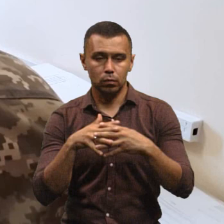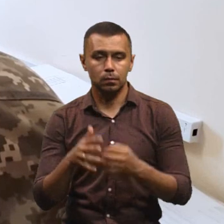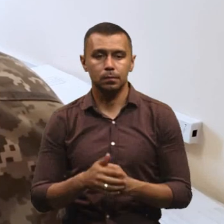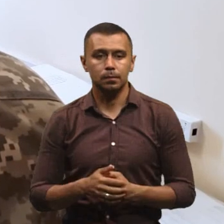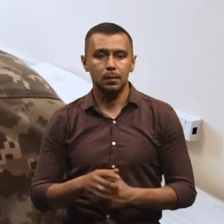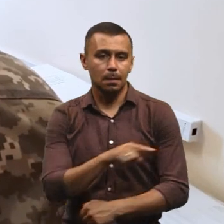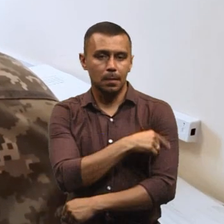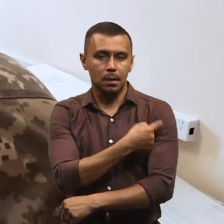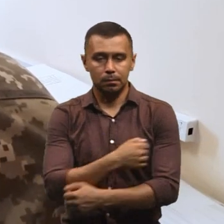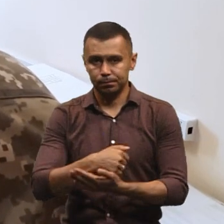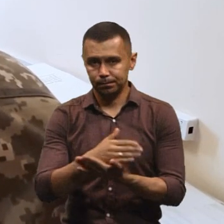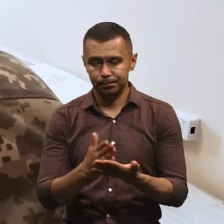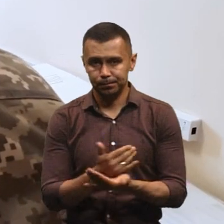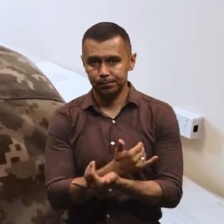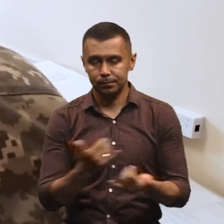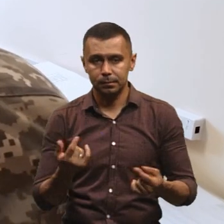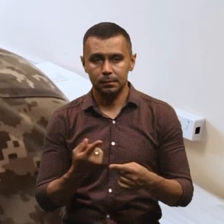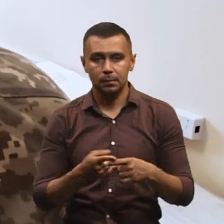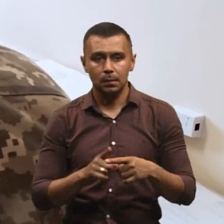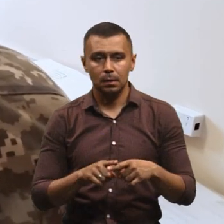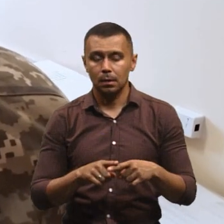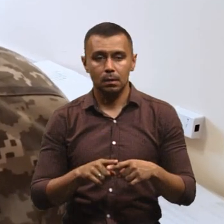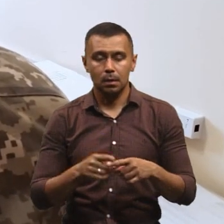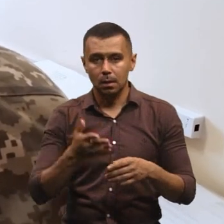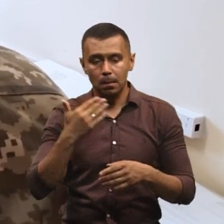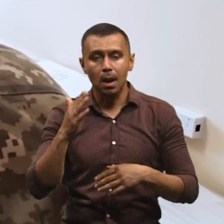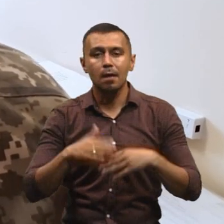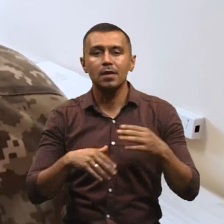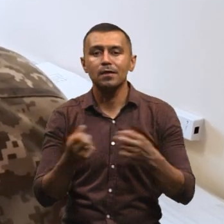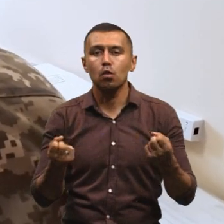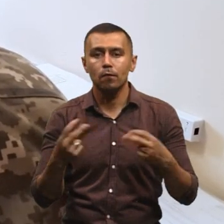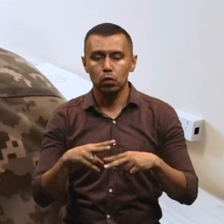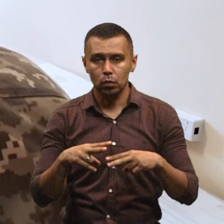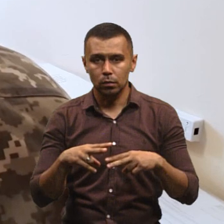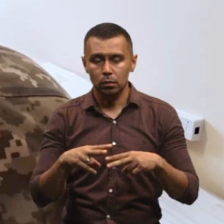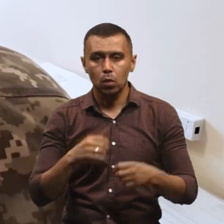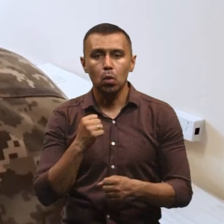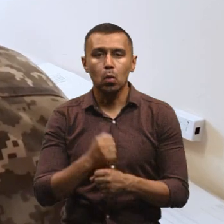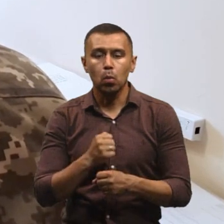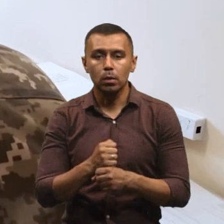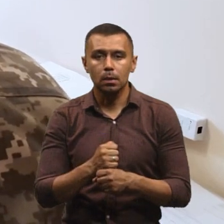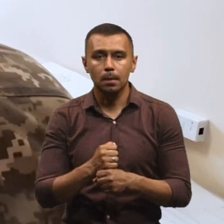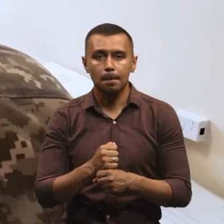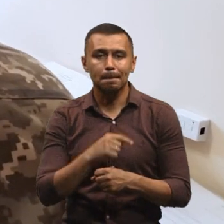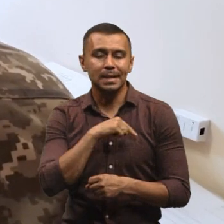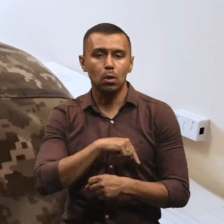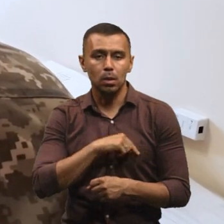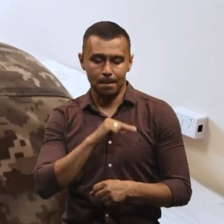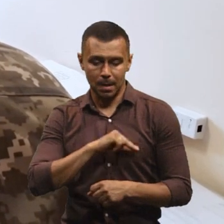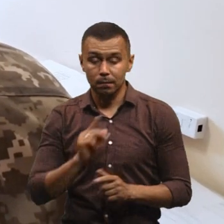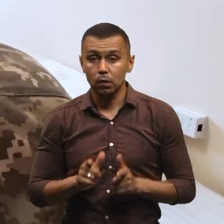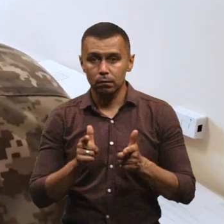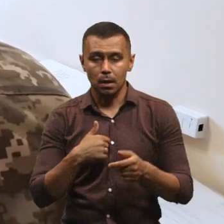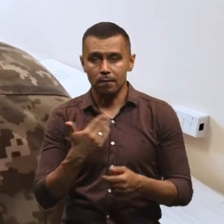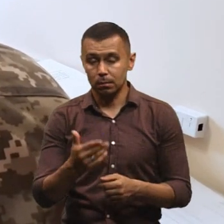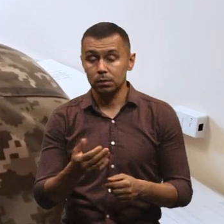медицинське обслуговування черга наочення і немає кваліфікованої роботи психолога працевлаштування